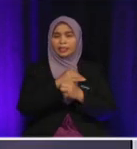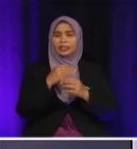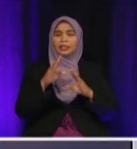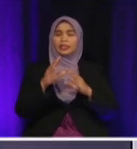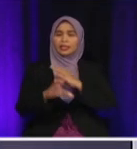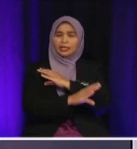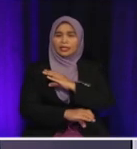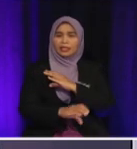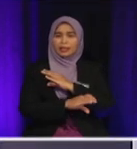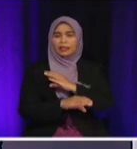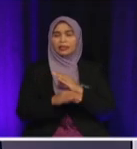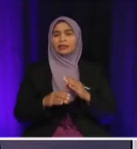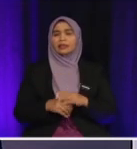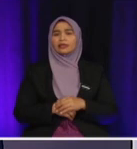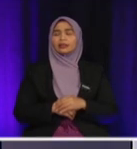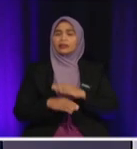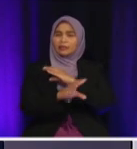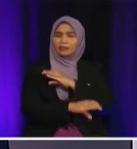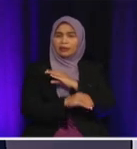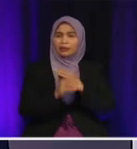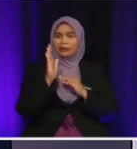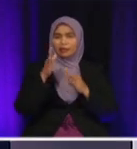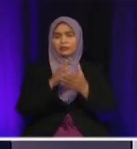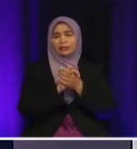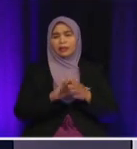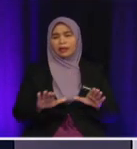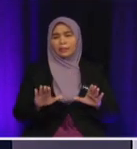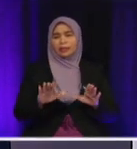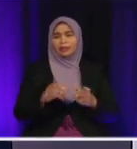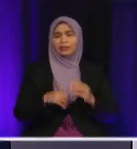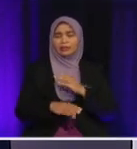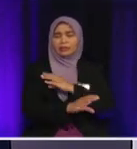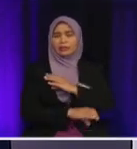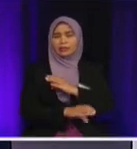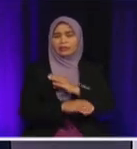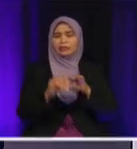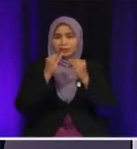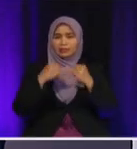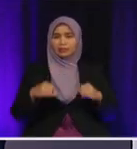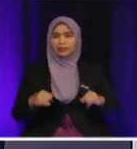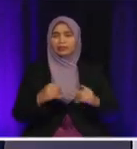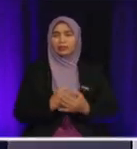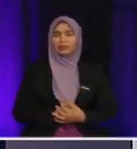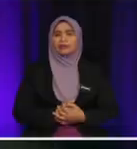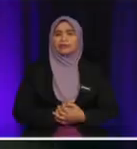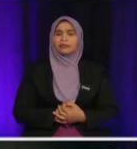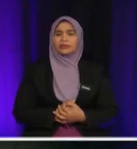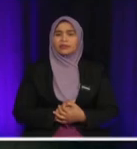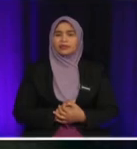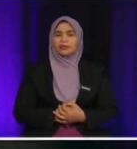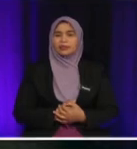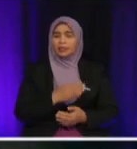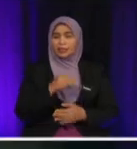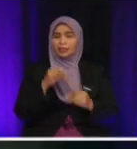ya, negara selamat, masyarakat sejahtera, nak jalan, nak pergi mana-mana. Insya-Allah. Dah tak takut, Ustaz. Kita yakin terselamat, ya.